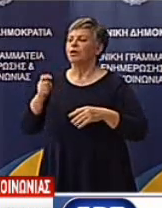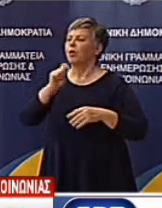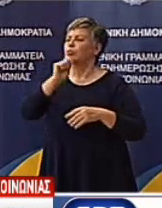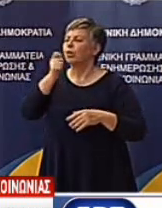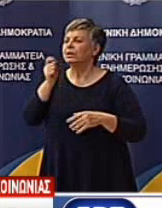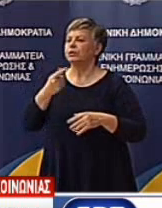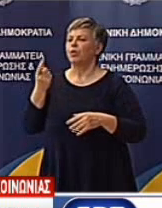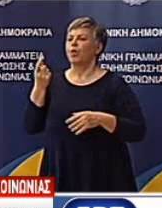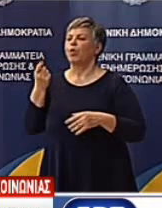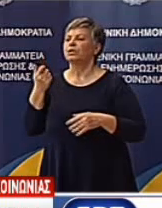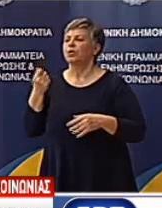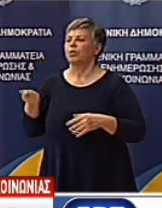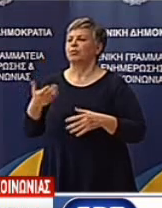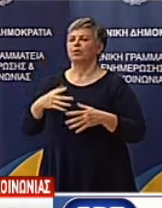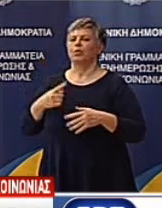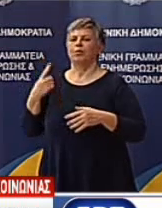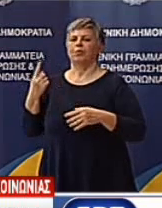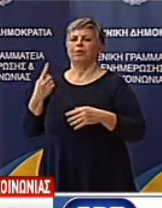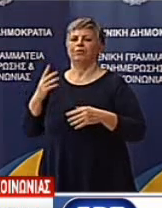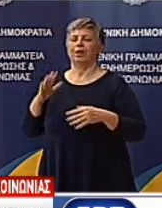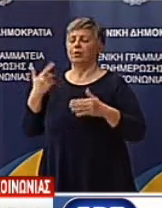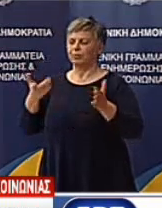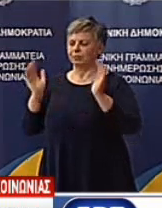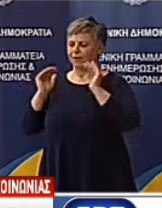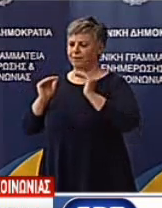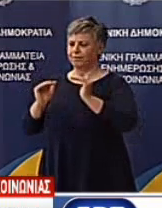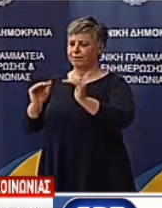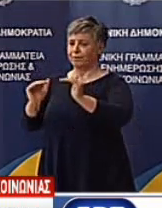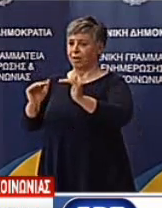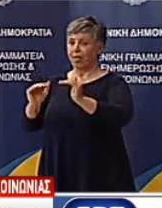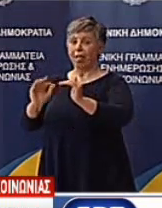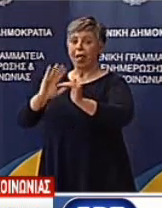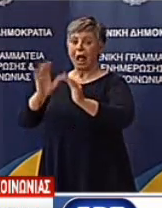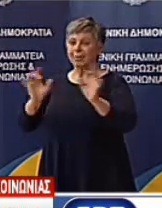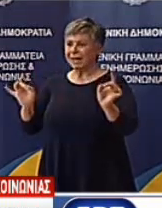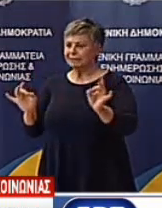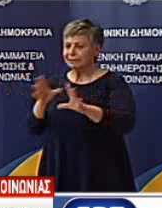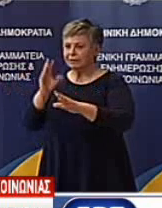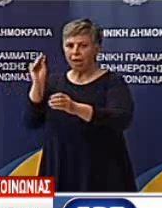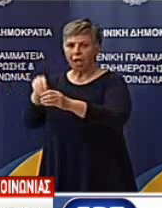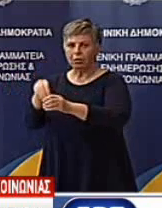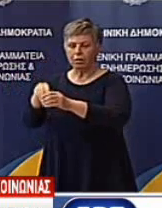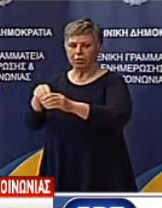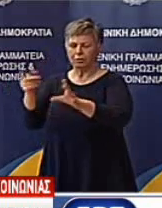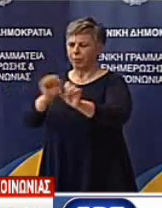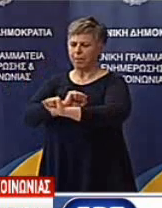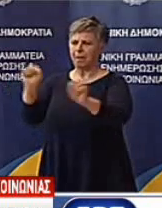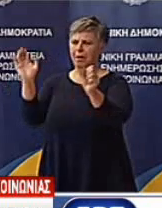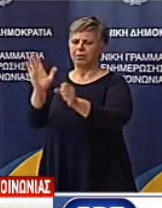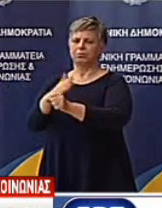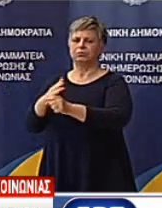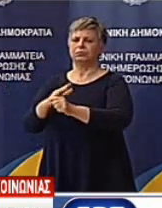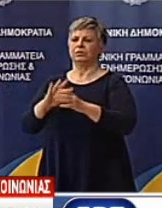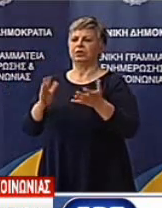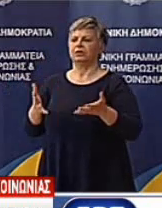εδώ οι εκλογές θα τορπίλιζαν μια τέτοια διαδικασία. Επομένως, τέτοια σενάρια δεν υπάρχουν, όπως δεν υπάρχει και σενάριο